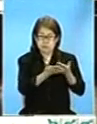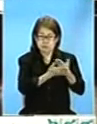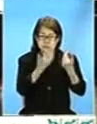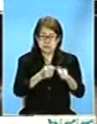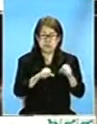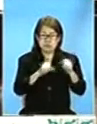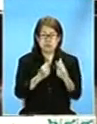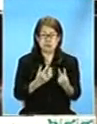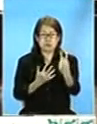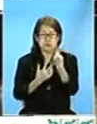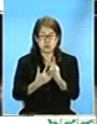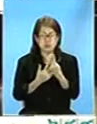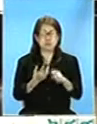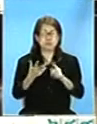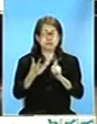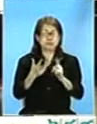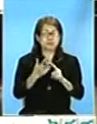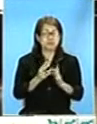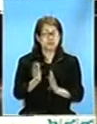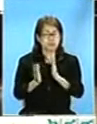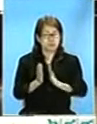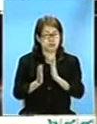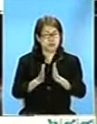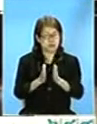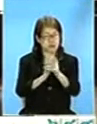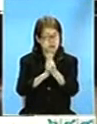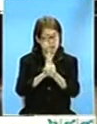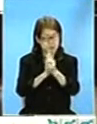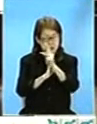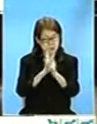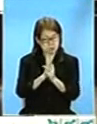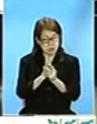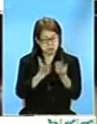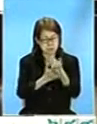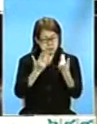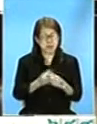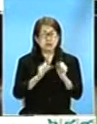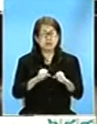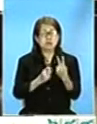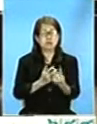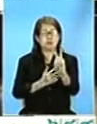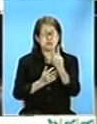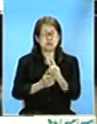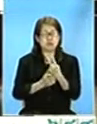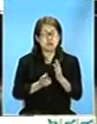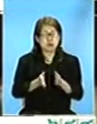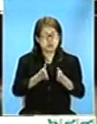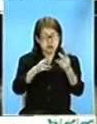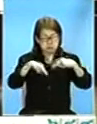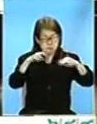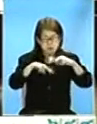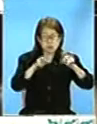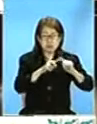นมาจากผู้ทรงคุณวุฒิในสาขานิติศาสตร์นะครับ2คนผู้ทรงคุณวุฒิสาขารัฐศาสตร์และประสาทศา